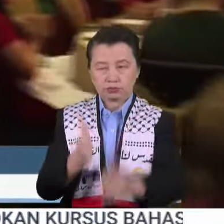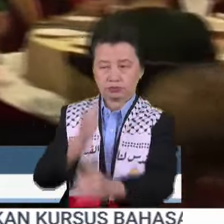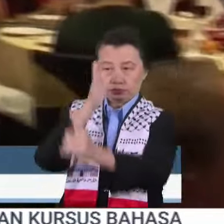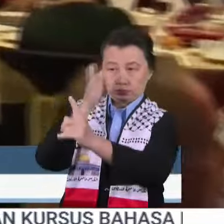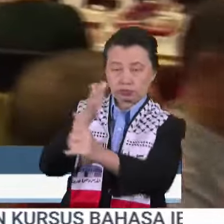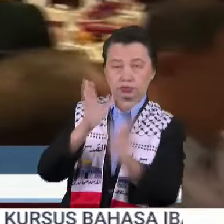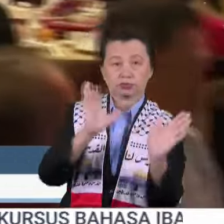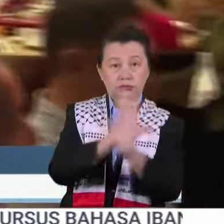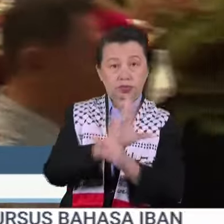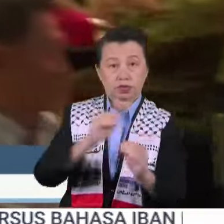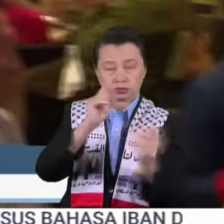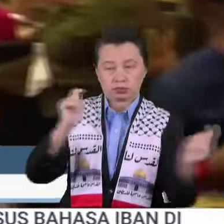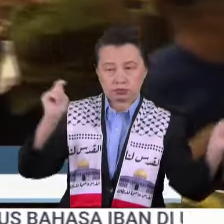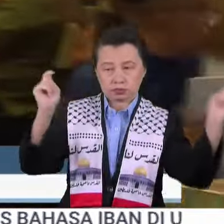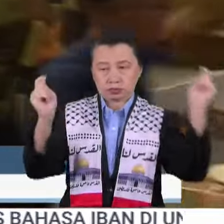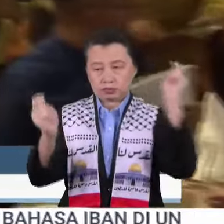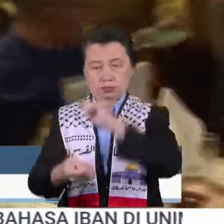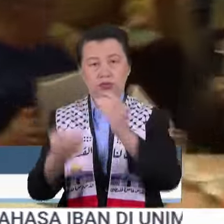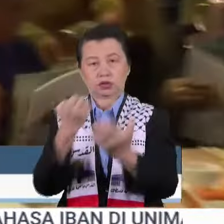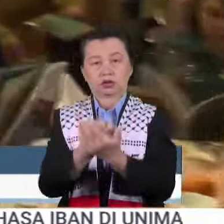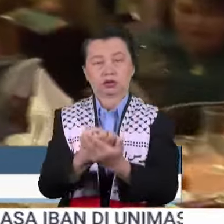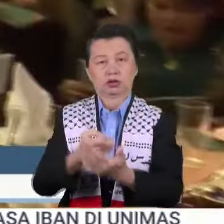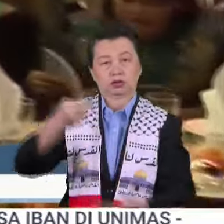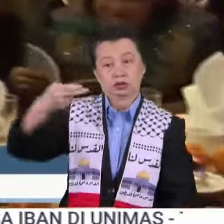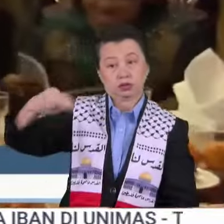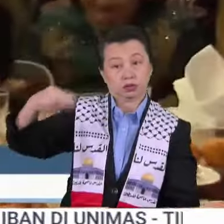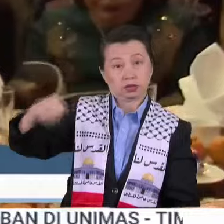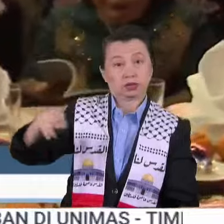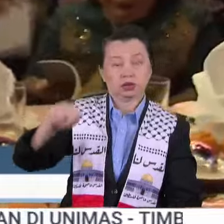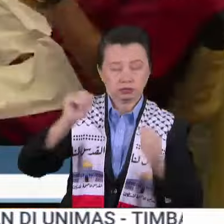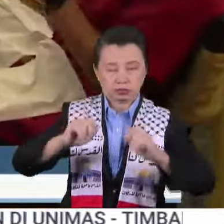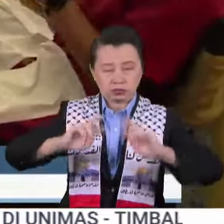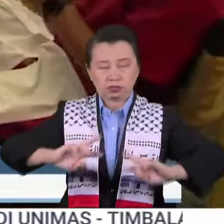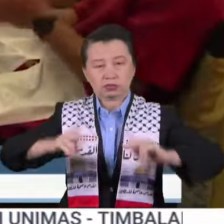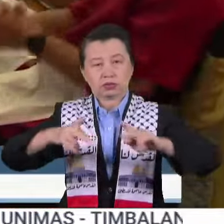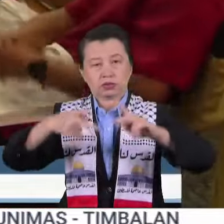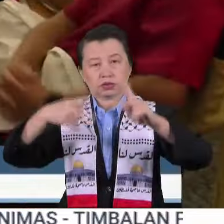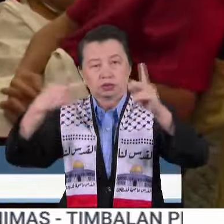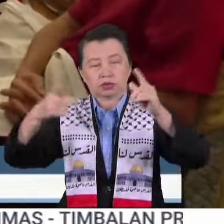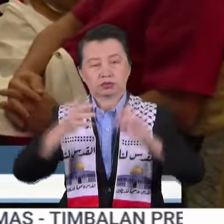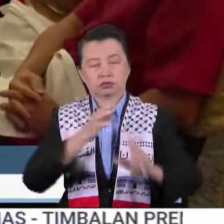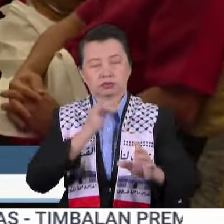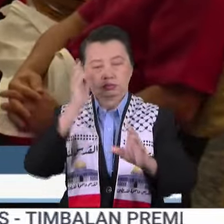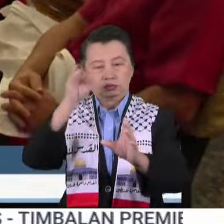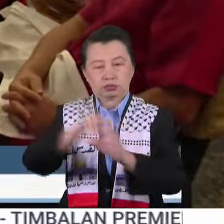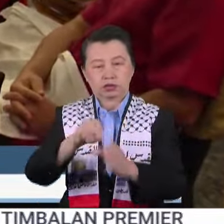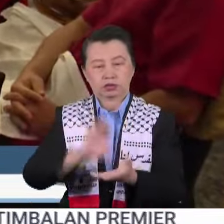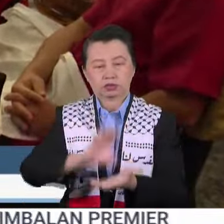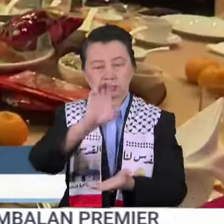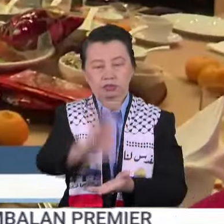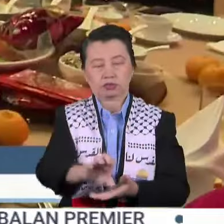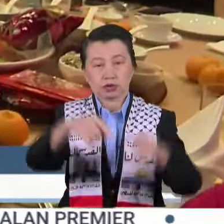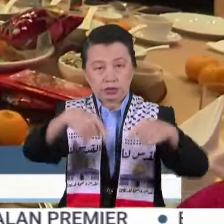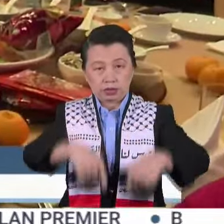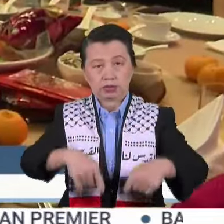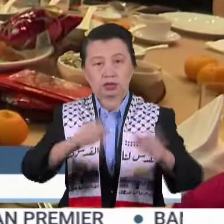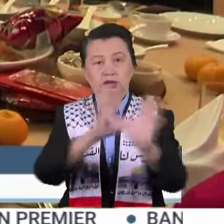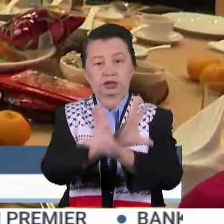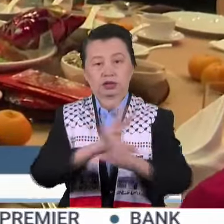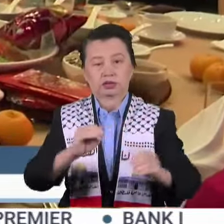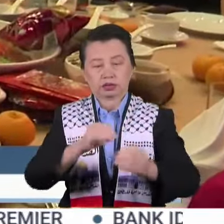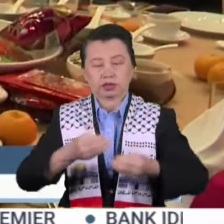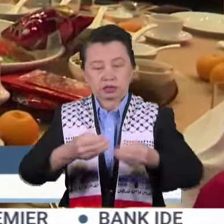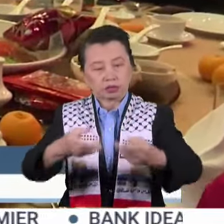tuju Sarawak ke arah transformasi ekonomi hijau bukan sahaja meningkatkan potensi kemasukan pelaburan asing ke negeri ini,